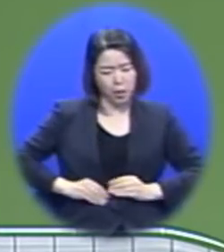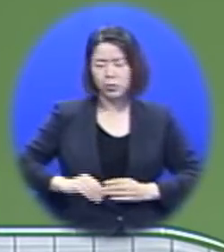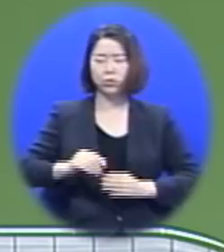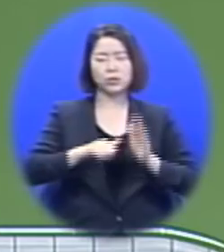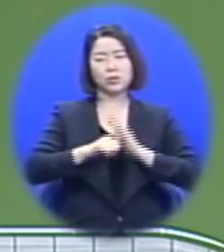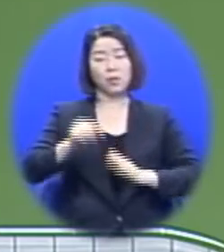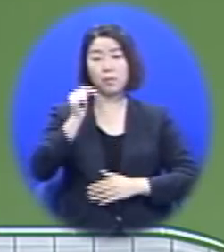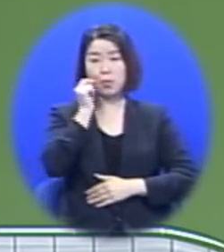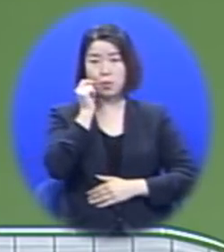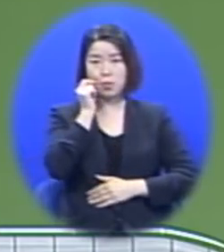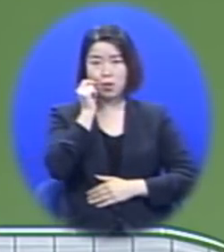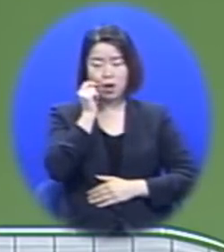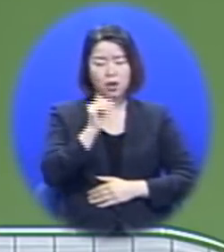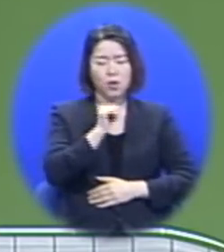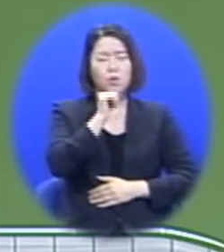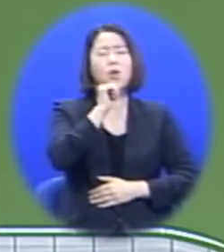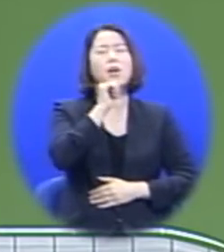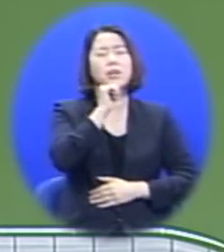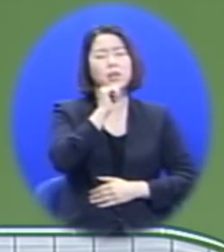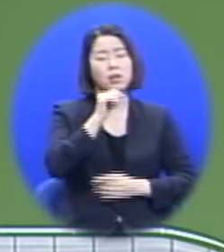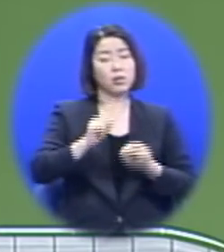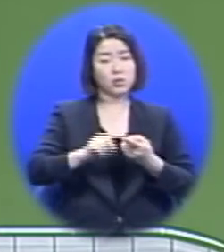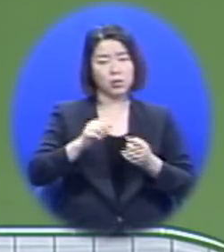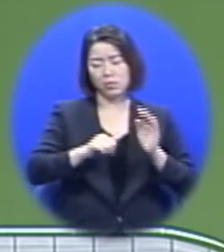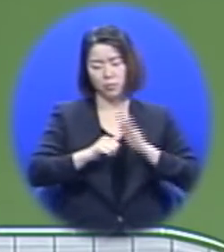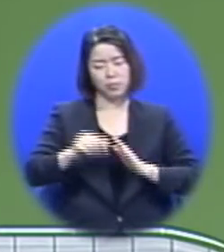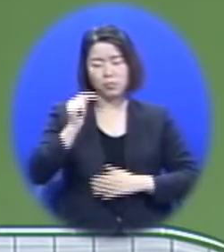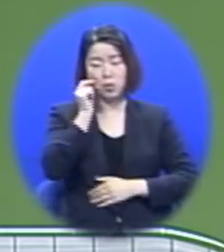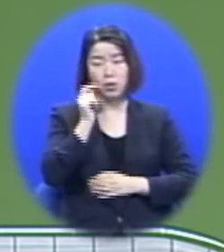견뎌요. 궁핍해지는 것은 못 견뎌요.